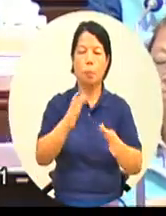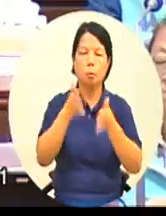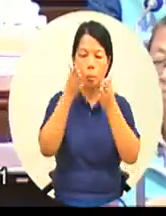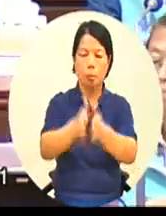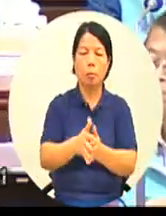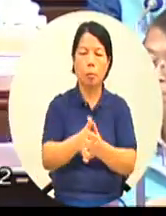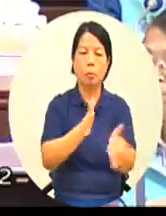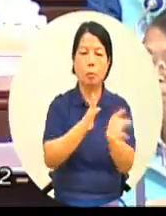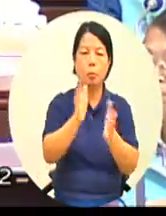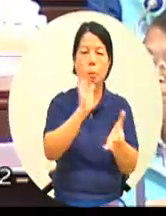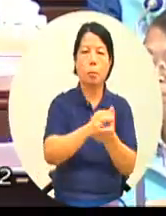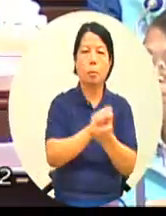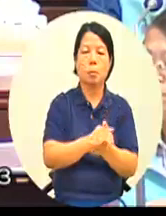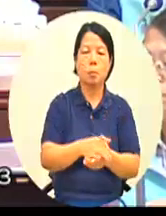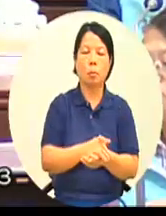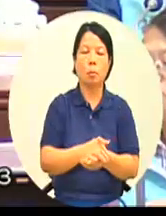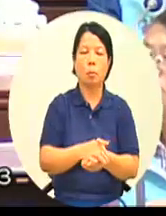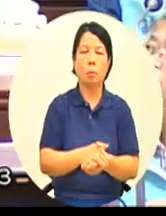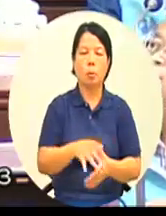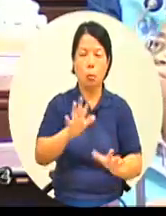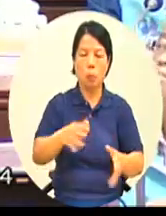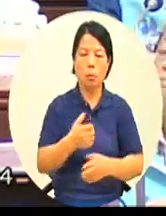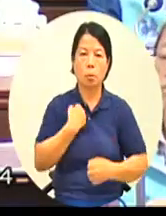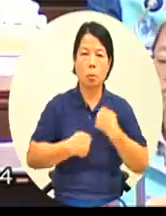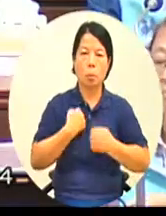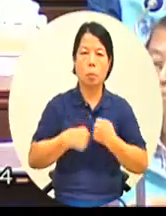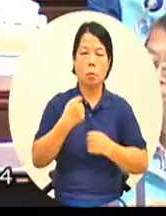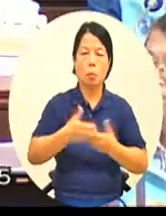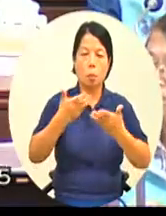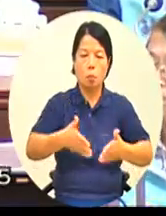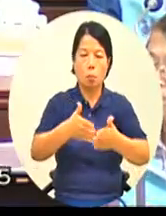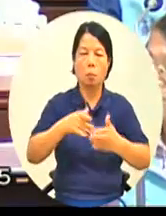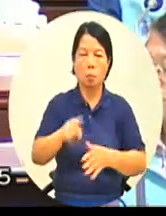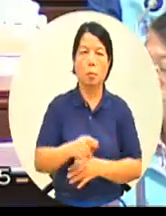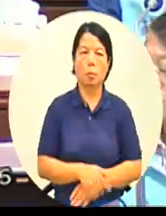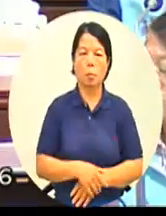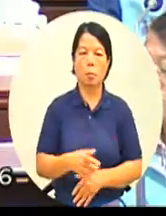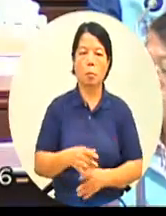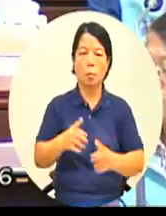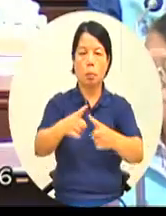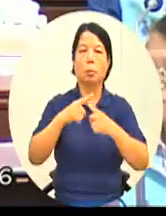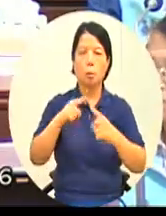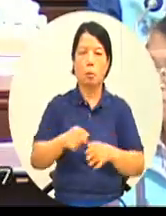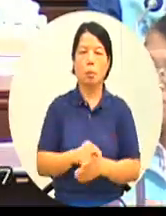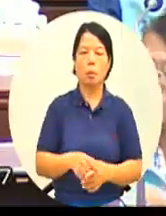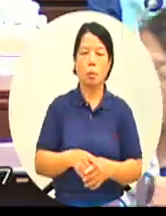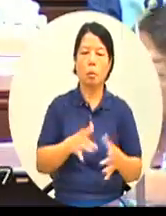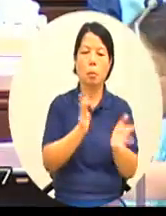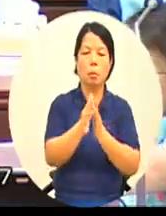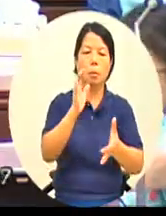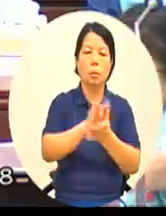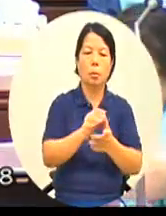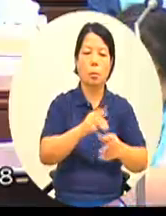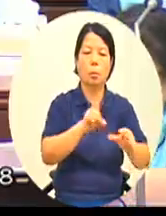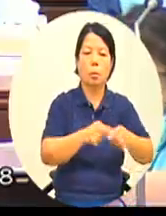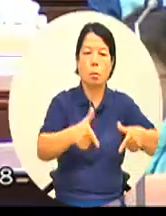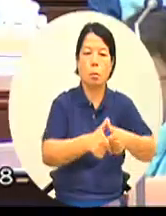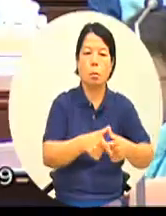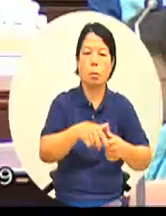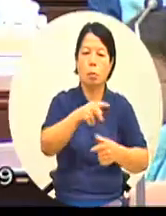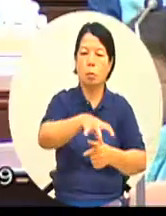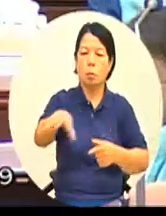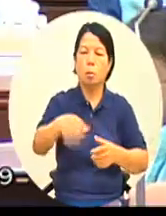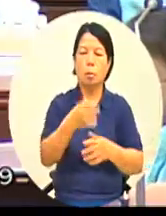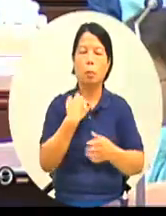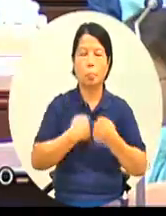友的部分，的确那个沐浴是一个非常重点，除了说他来到我们两个街友中心里面，我们可以有沐浴直